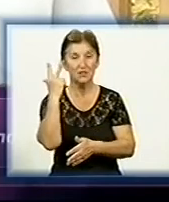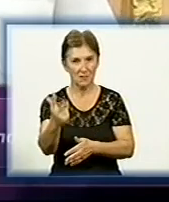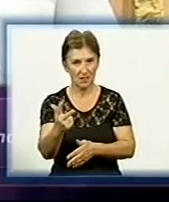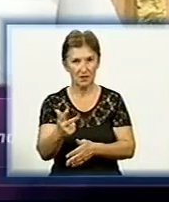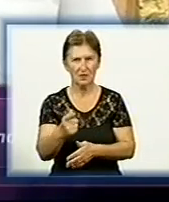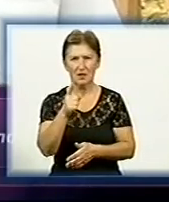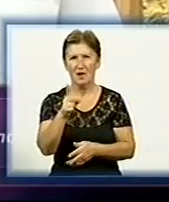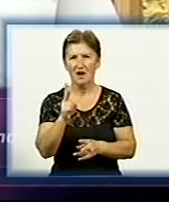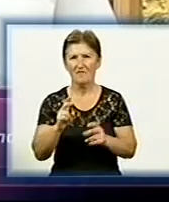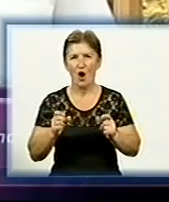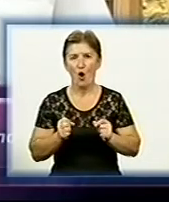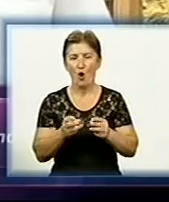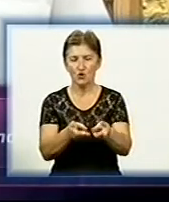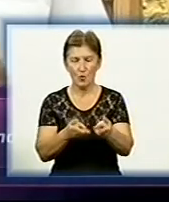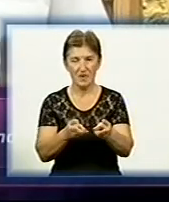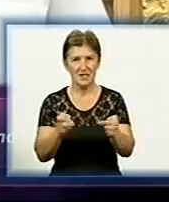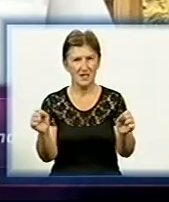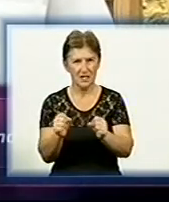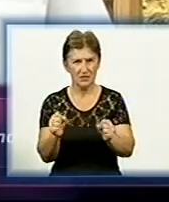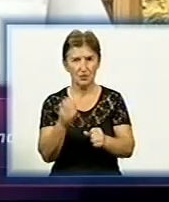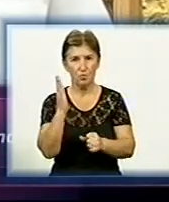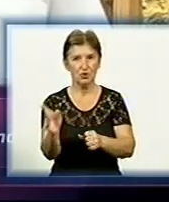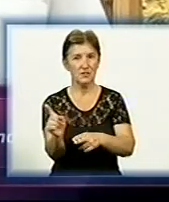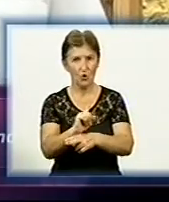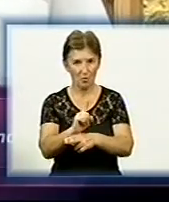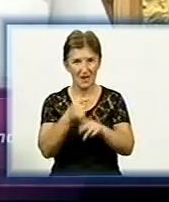використанням цієї установки. Якщо все буде нормально, після відкладки технології,